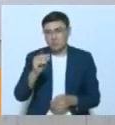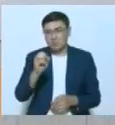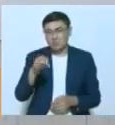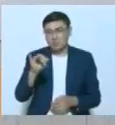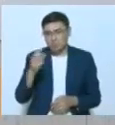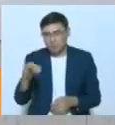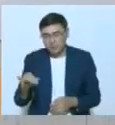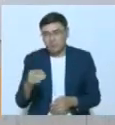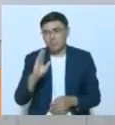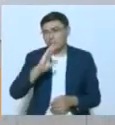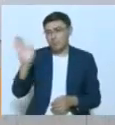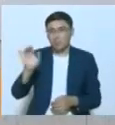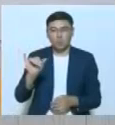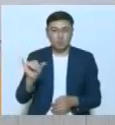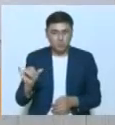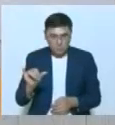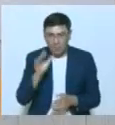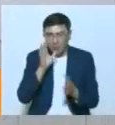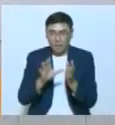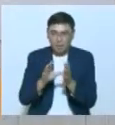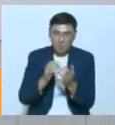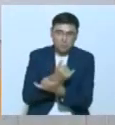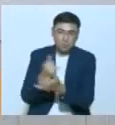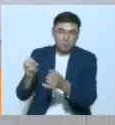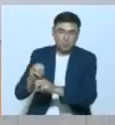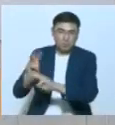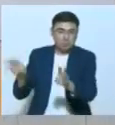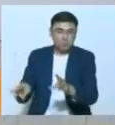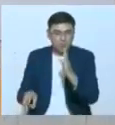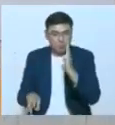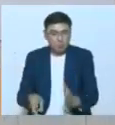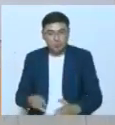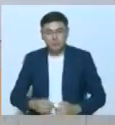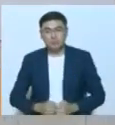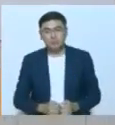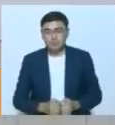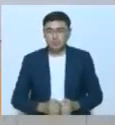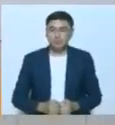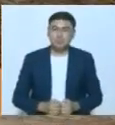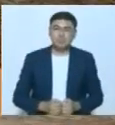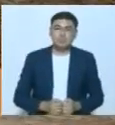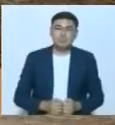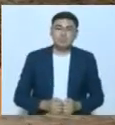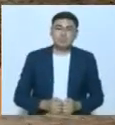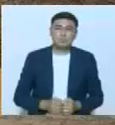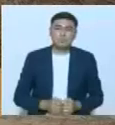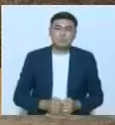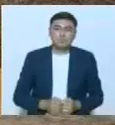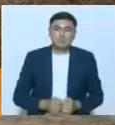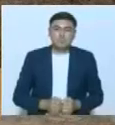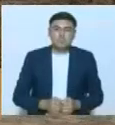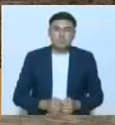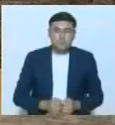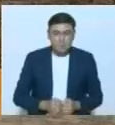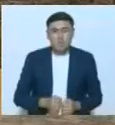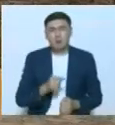өзен Түркмения жолына. Одан кейін жаңағы 39.7 километр газопроводымыз онда көрген. Для обеспечения